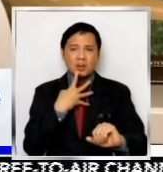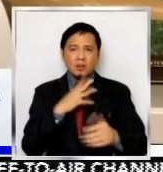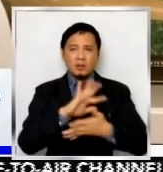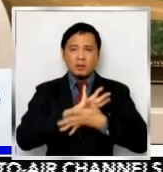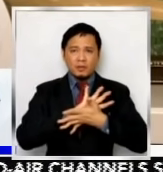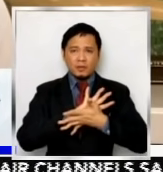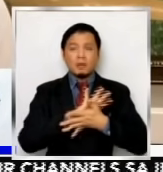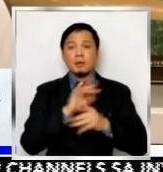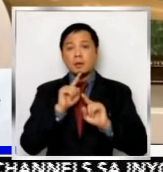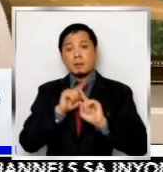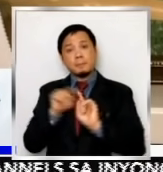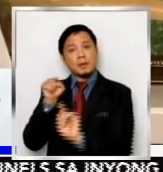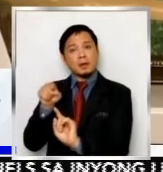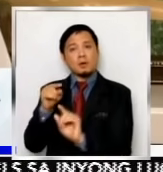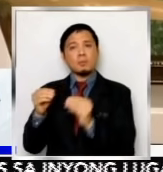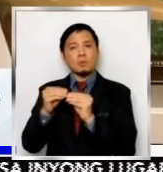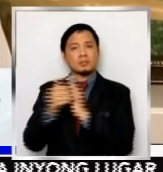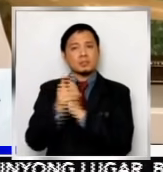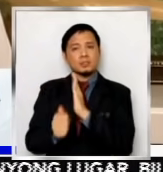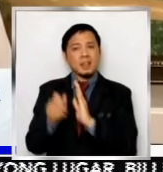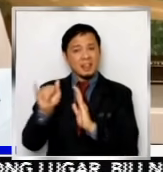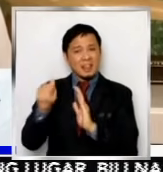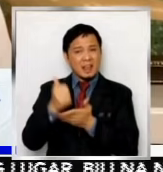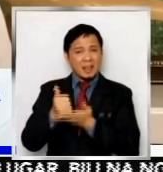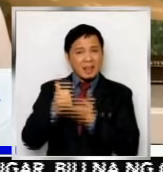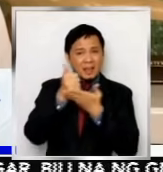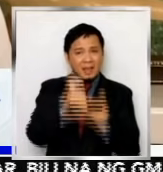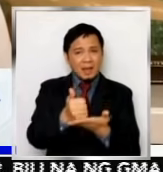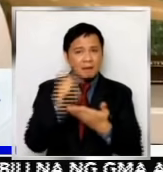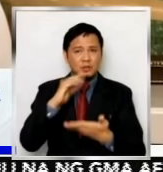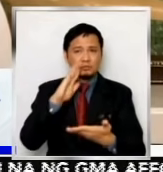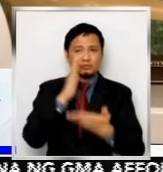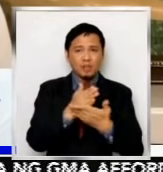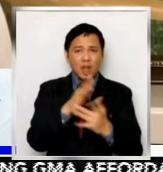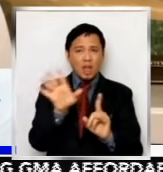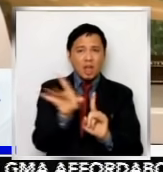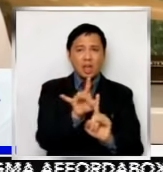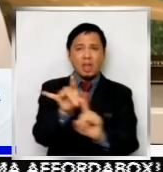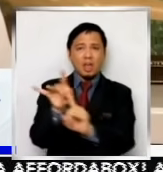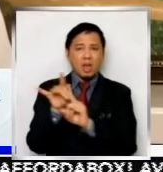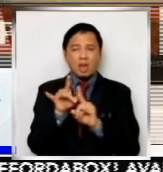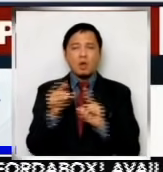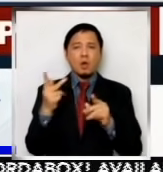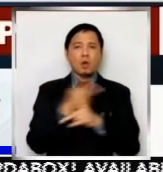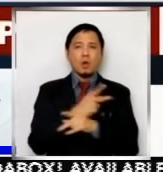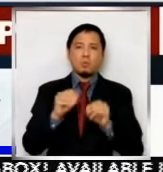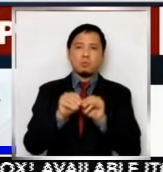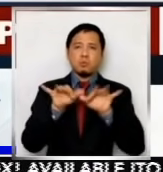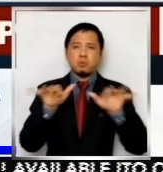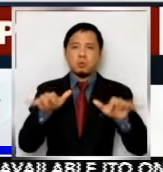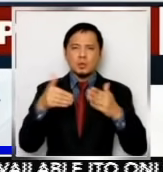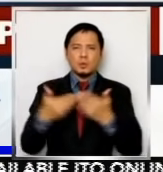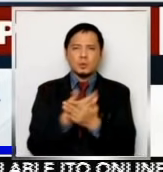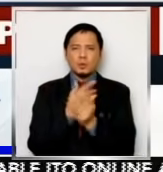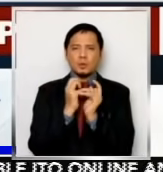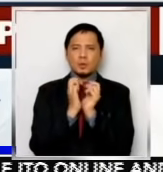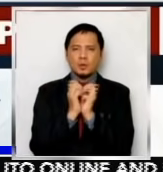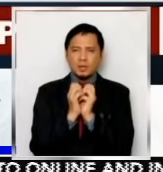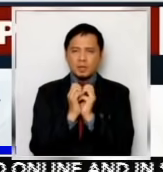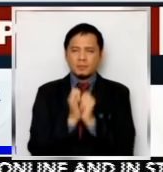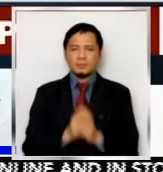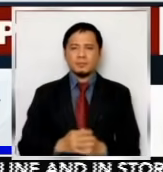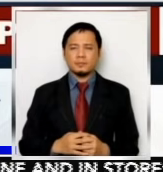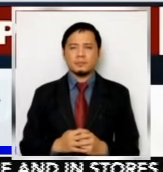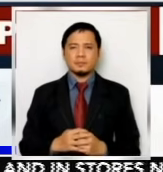eksperto, malaking tulong din daw ito para pigilan ang hawahan at pagkalat ng mga bagong variant. Mukhang meron po talagang